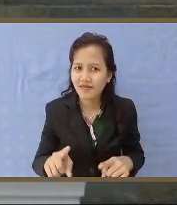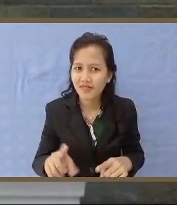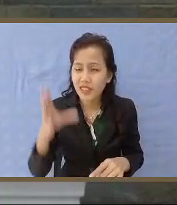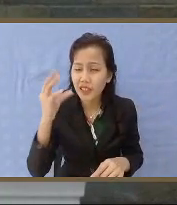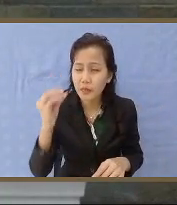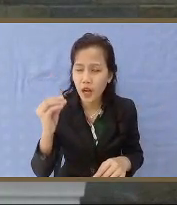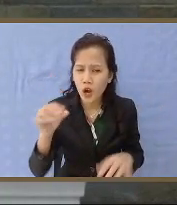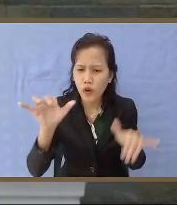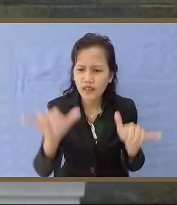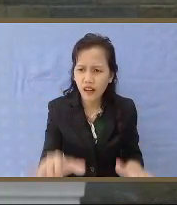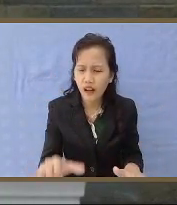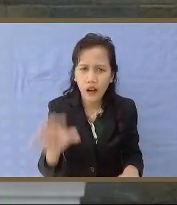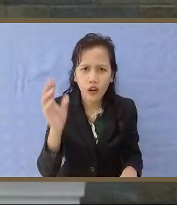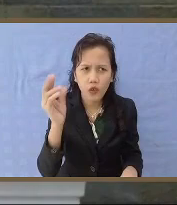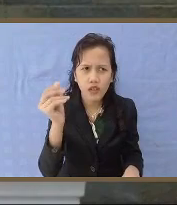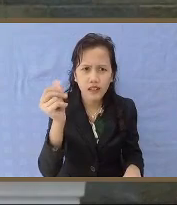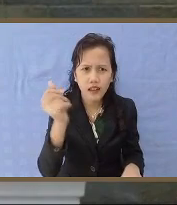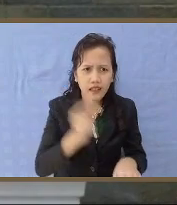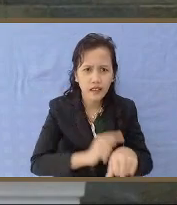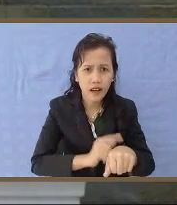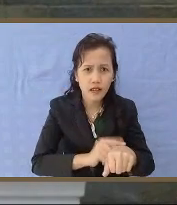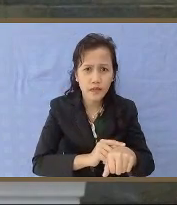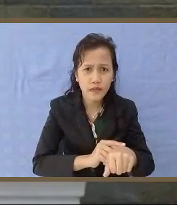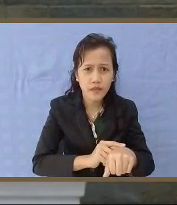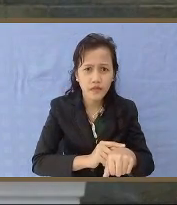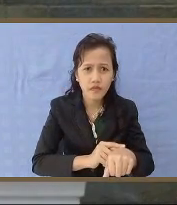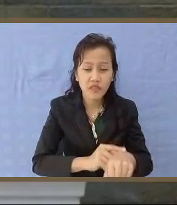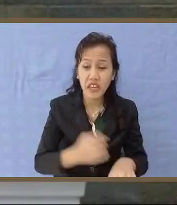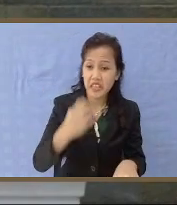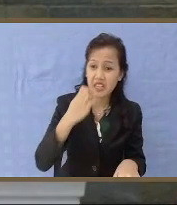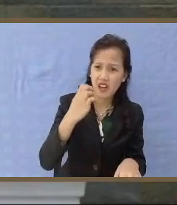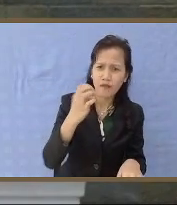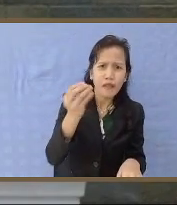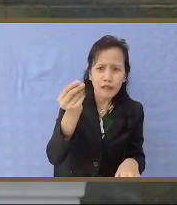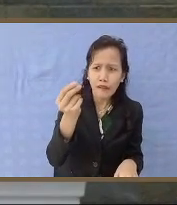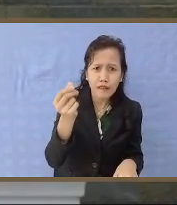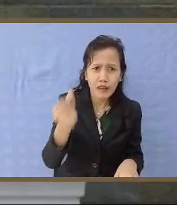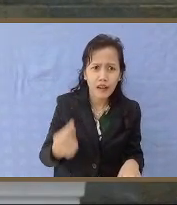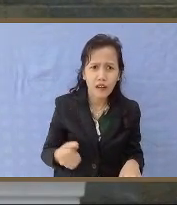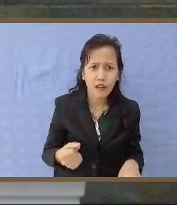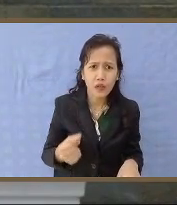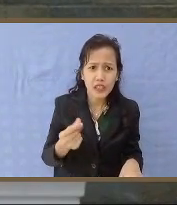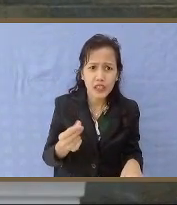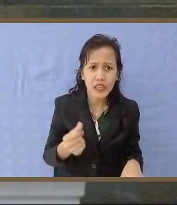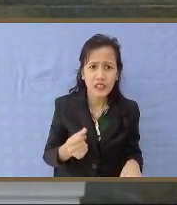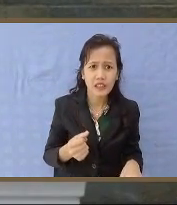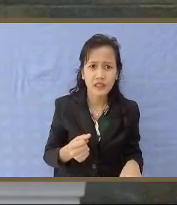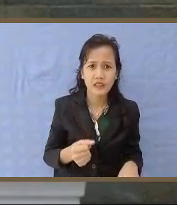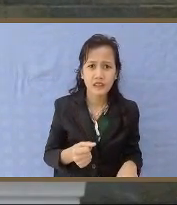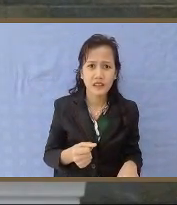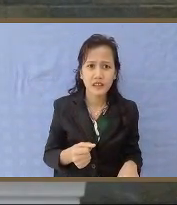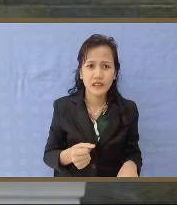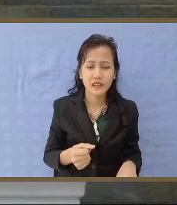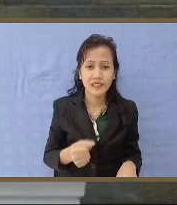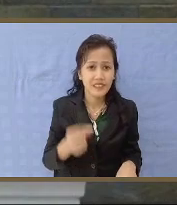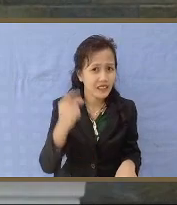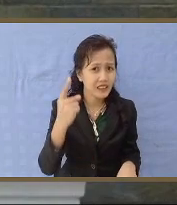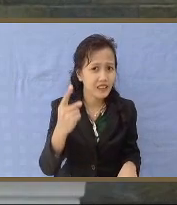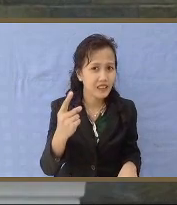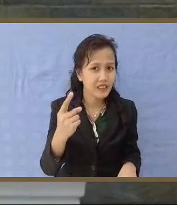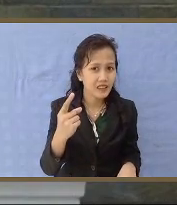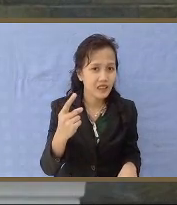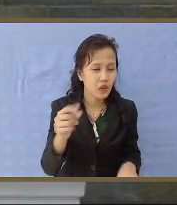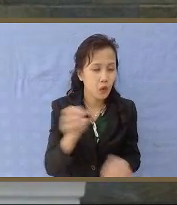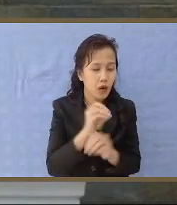pagkain. Minsan ipapak mo lamang yung pagkain, yung tinapay, kakainin mo na sa sasakyan. Do you understand what I'm saying?